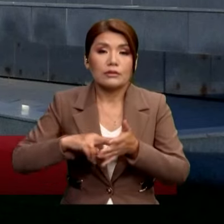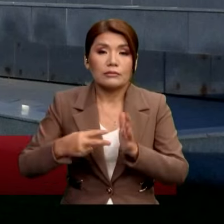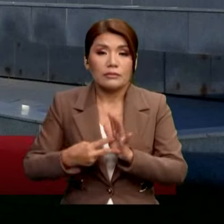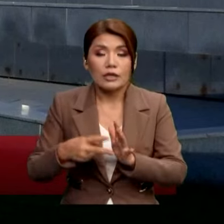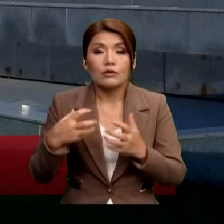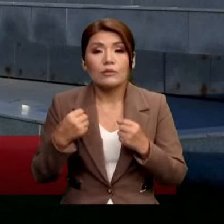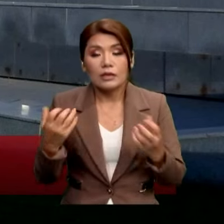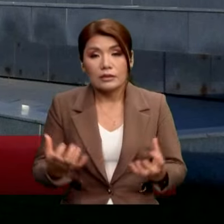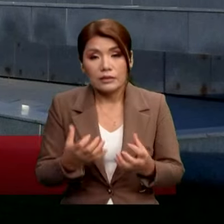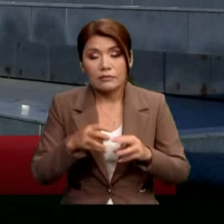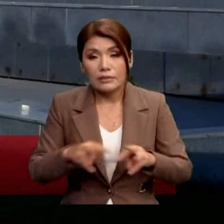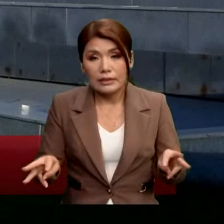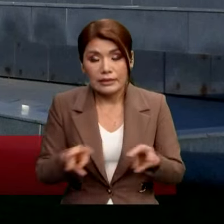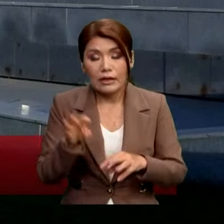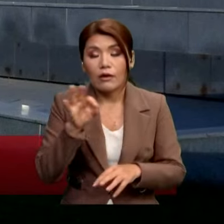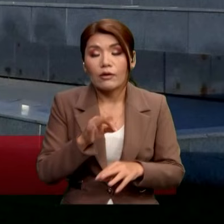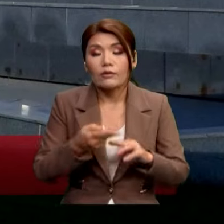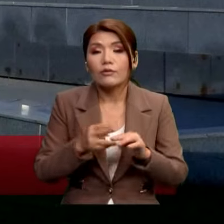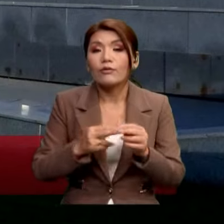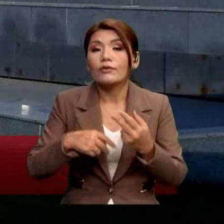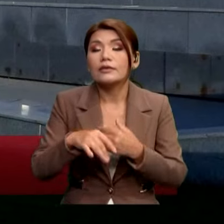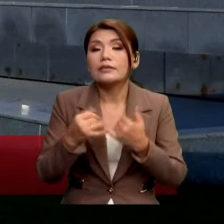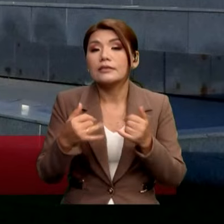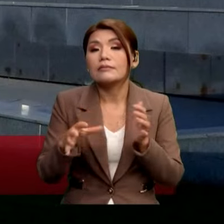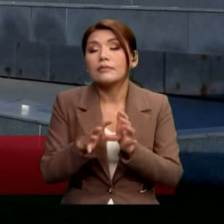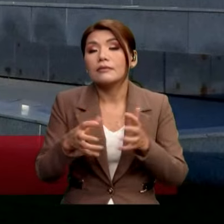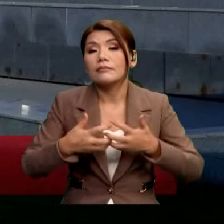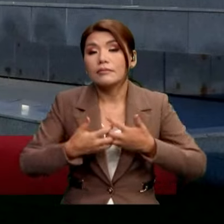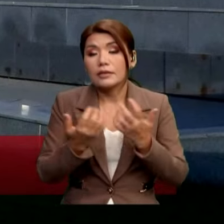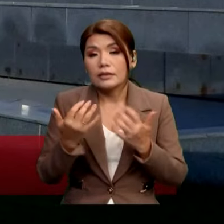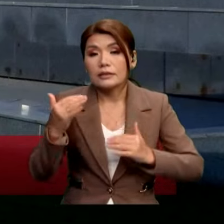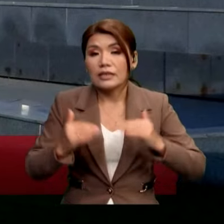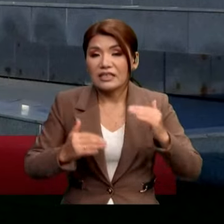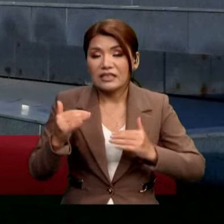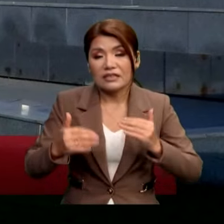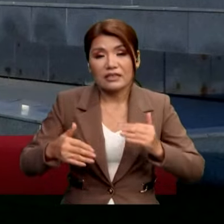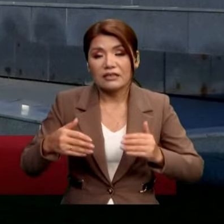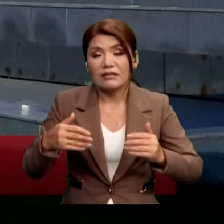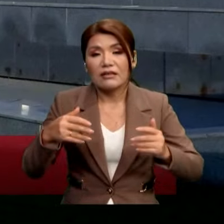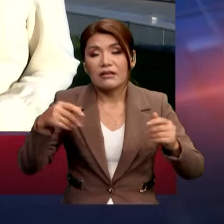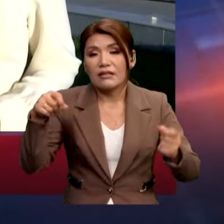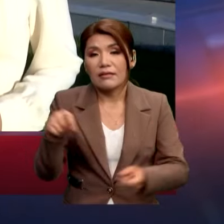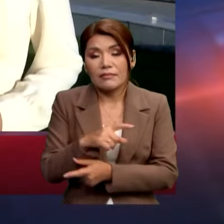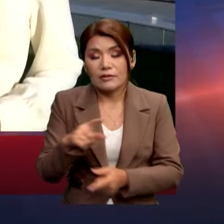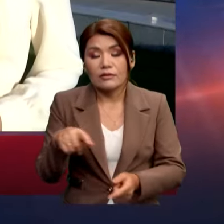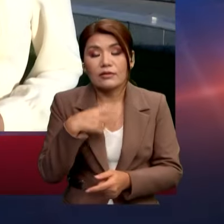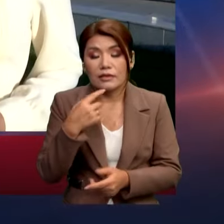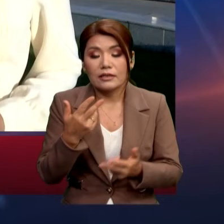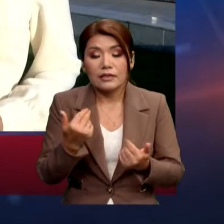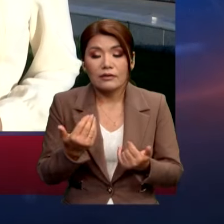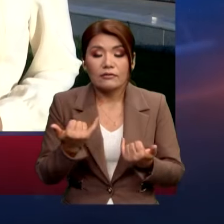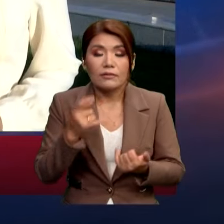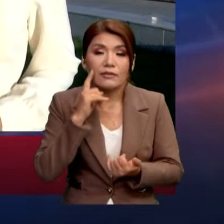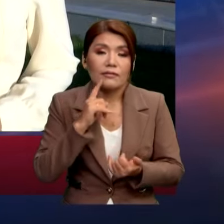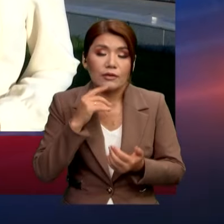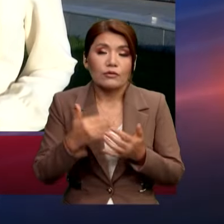Бірақ денсаулық сақтау министрі ол үшін саладағы қазіргі цифрландыру деңгейі жарамайды деп мойындап отыр. Тимирияз, бүгінге